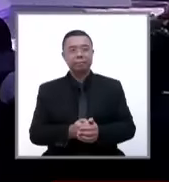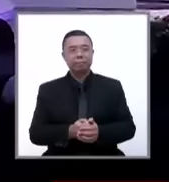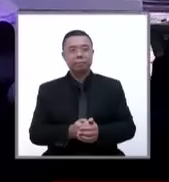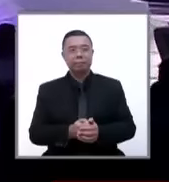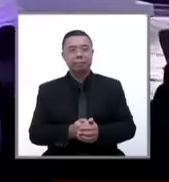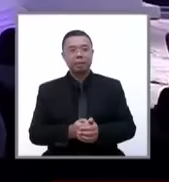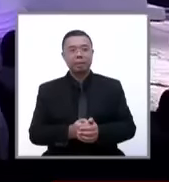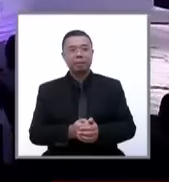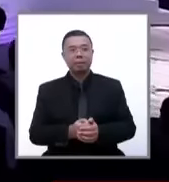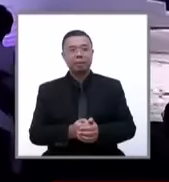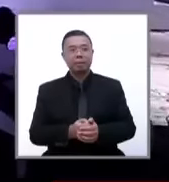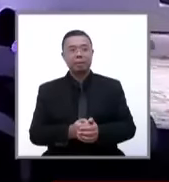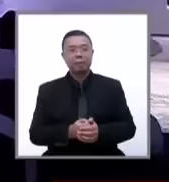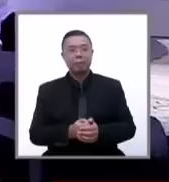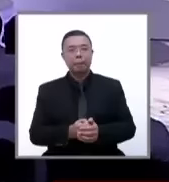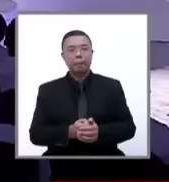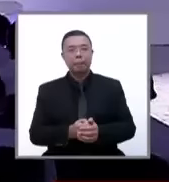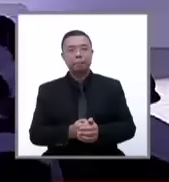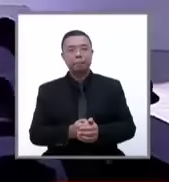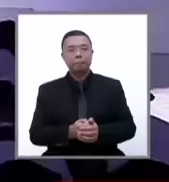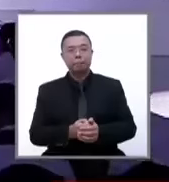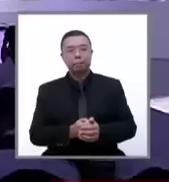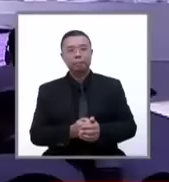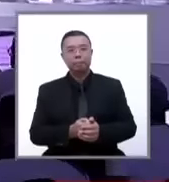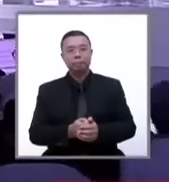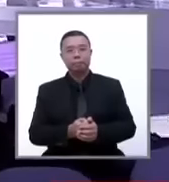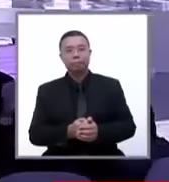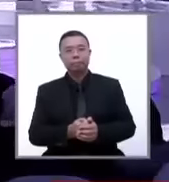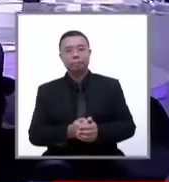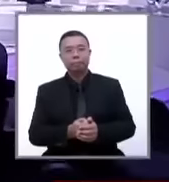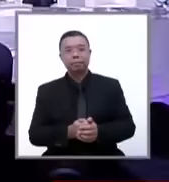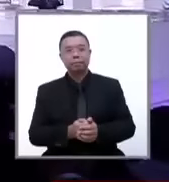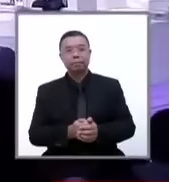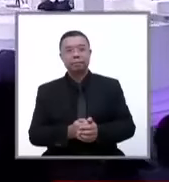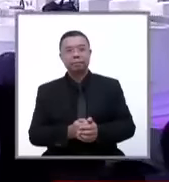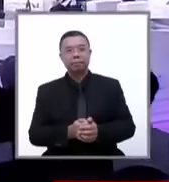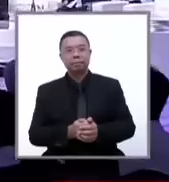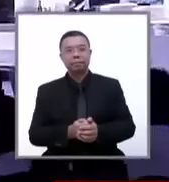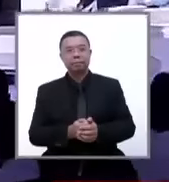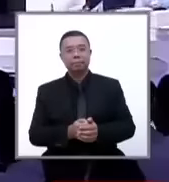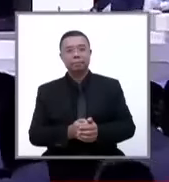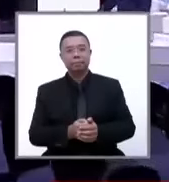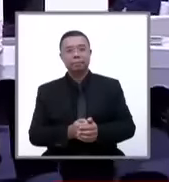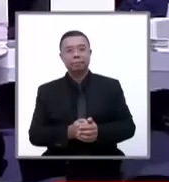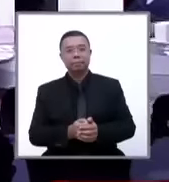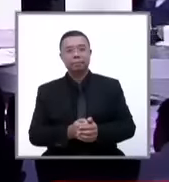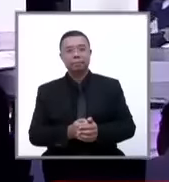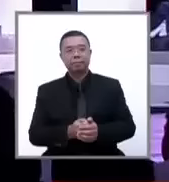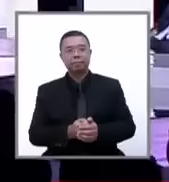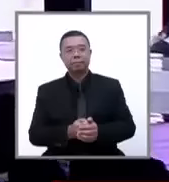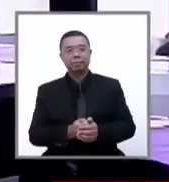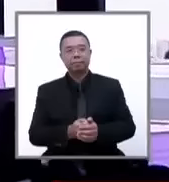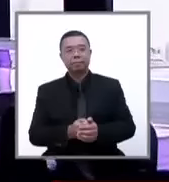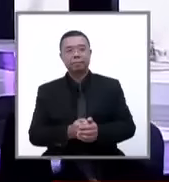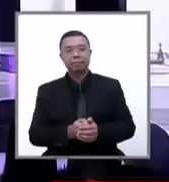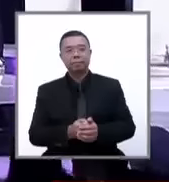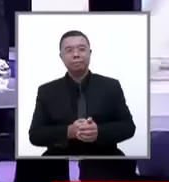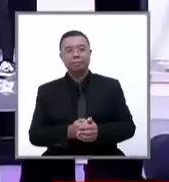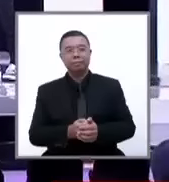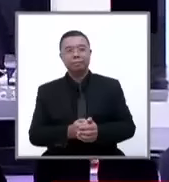itu iri aja, akan seperti itu. Tetapi jangan lupa, masih banyak pemilih yang belum yakin betul